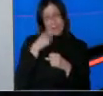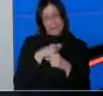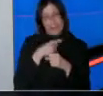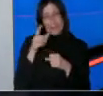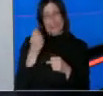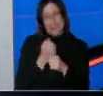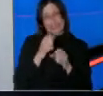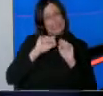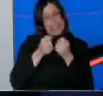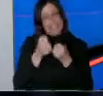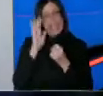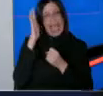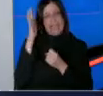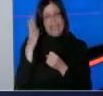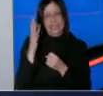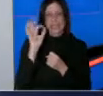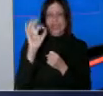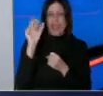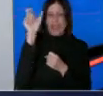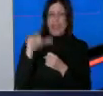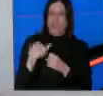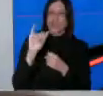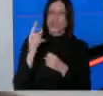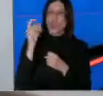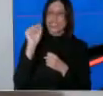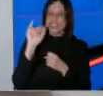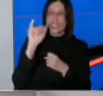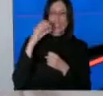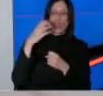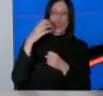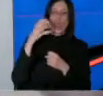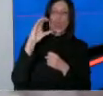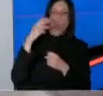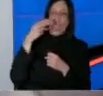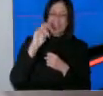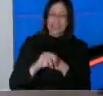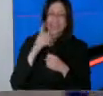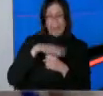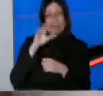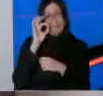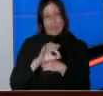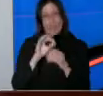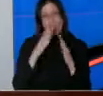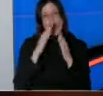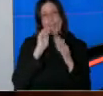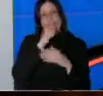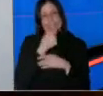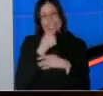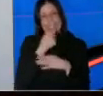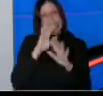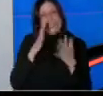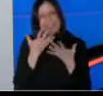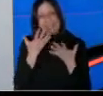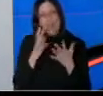אפילו איזשהו נזק עתידי ליוסי כהן עצמו. השורה התחתונה היא שזה גם פוגע במוסד. כלומר, כאילו אין